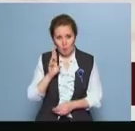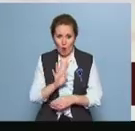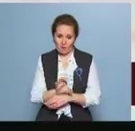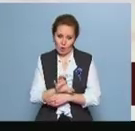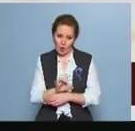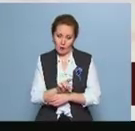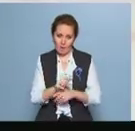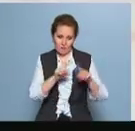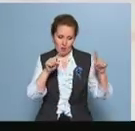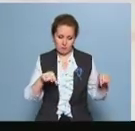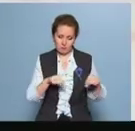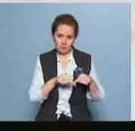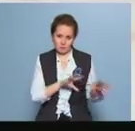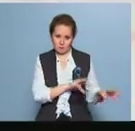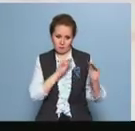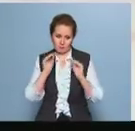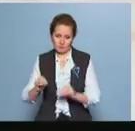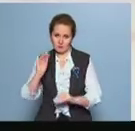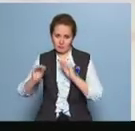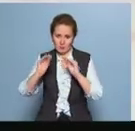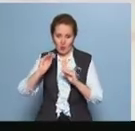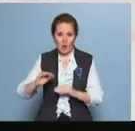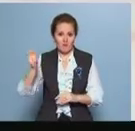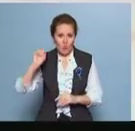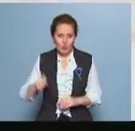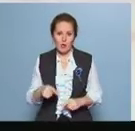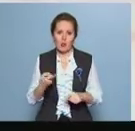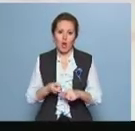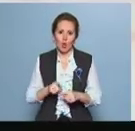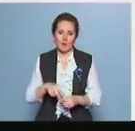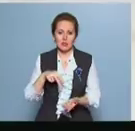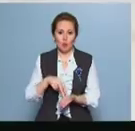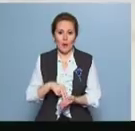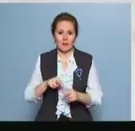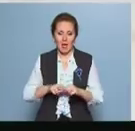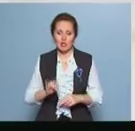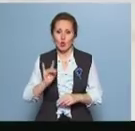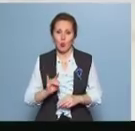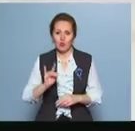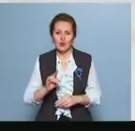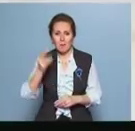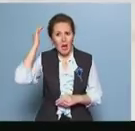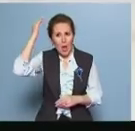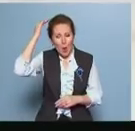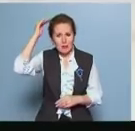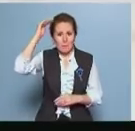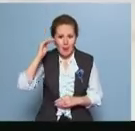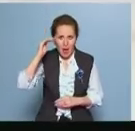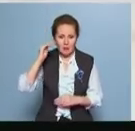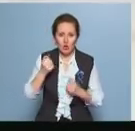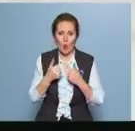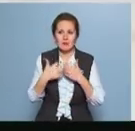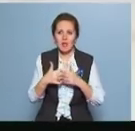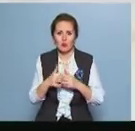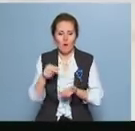того времени Великой Отечественной войны, который стоит на стульчике, потому что не дотягивался еще до станков, и